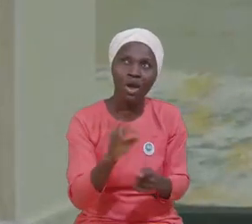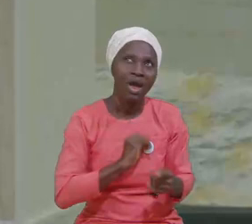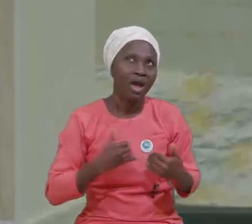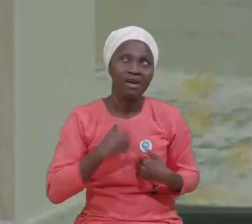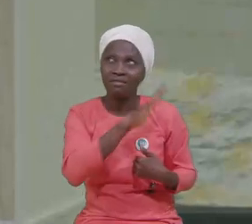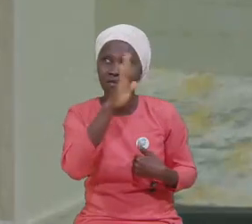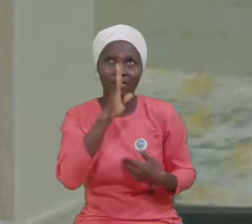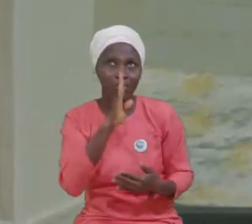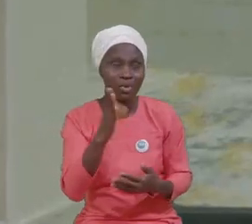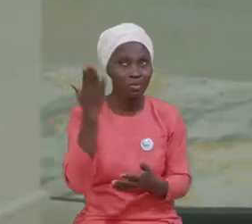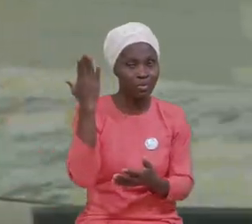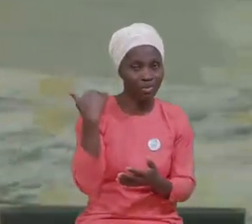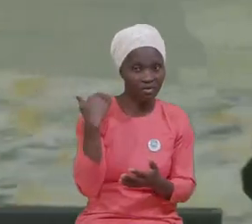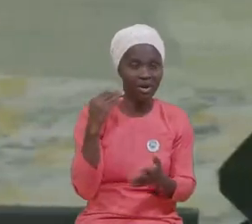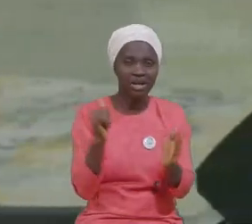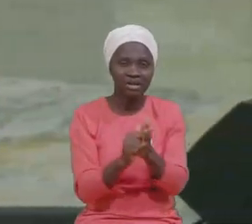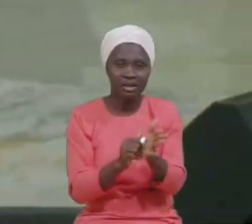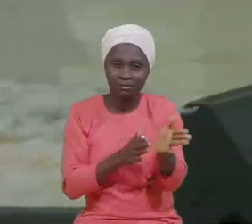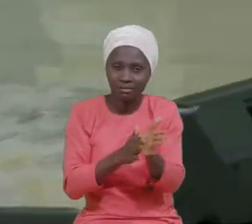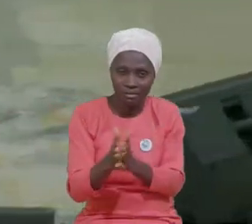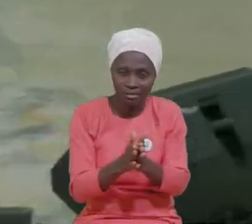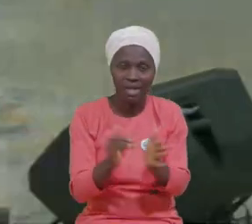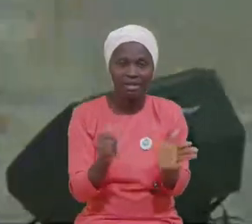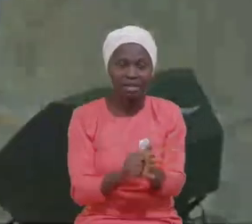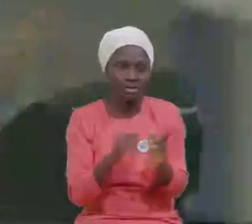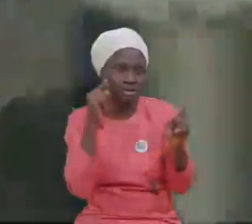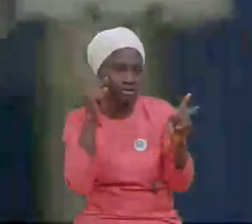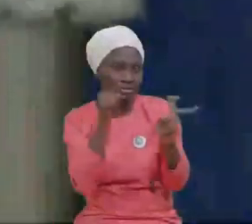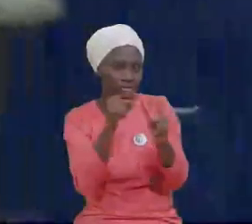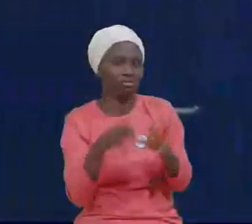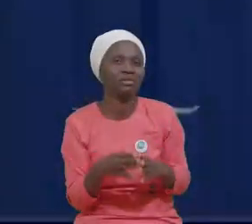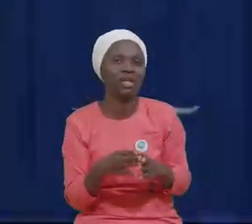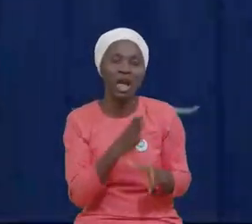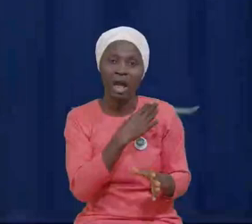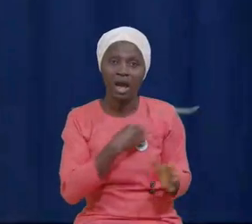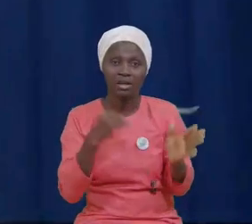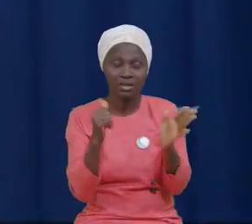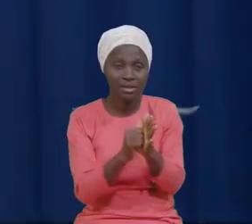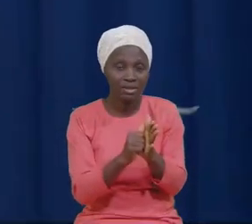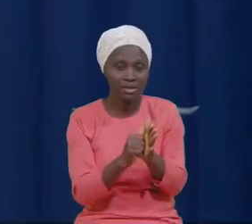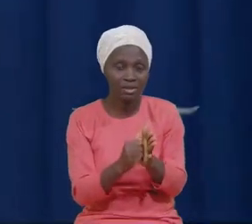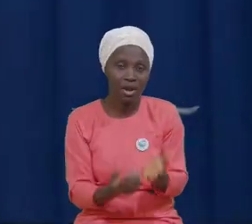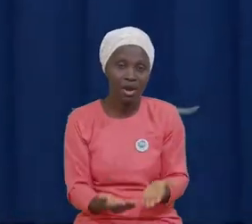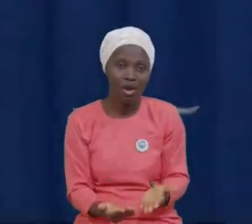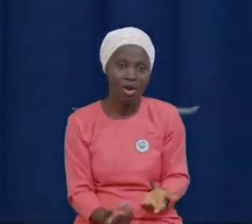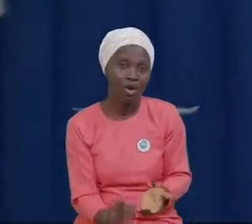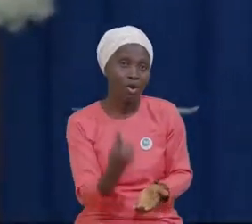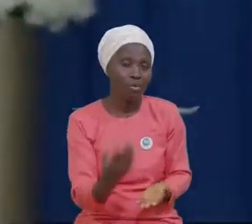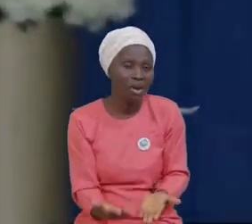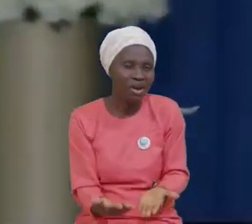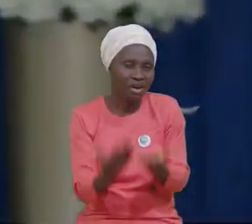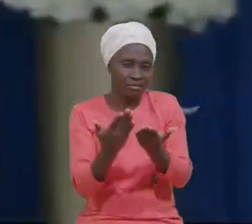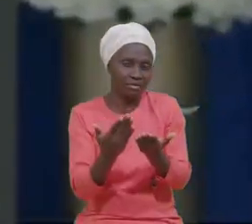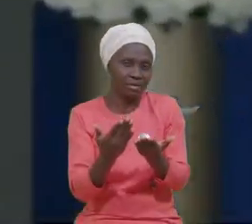là où je n'ai jamais été, il y a ce soupir, il y a